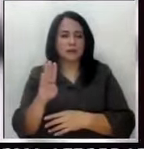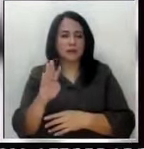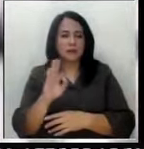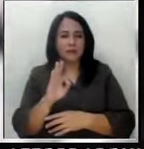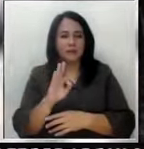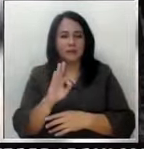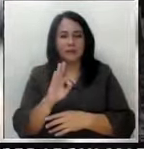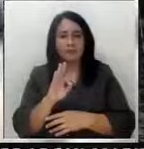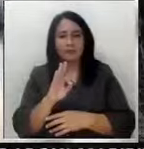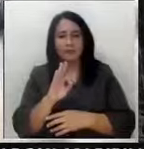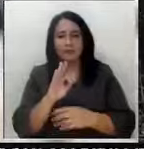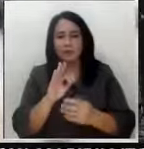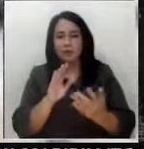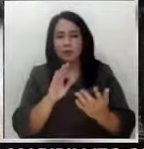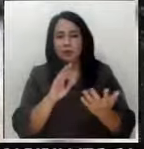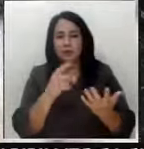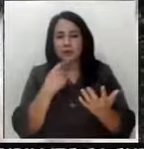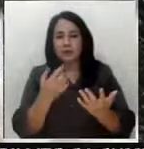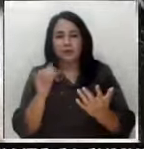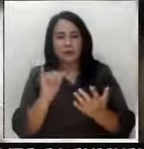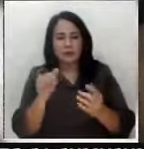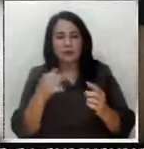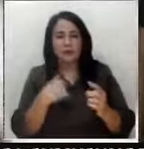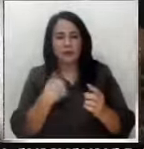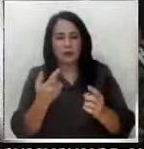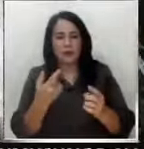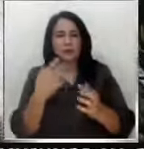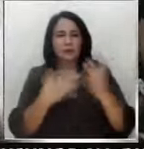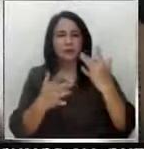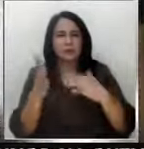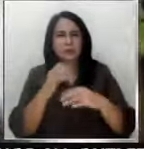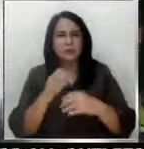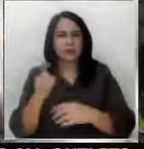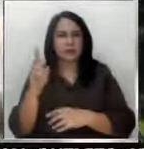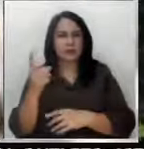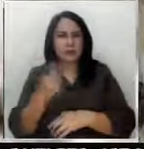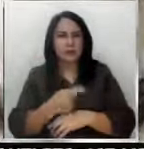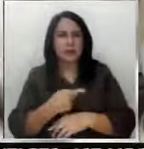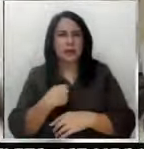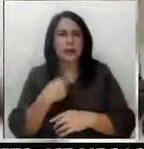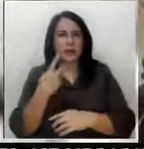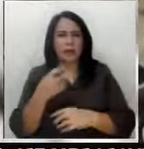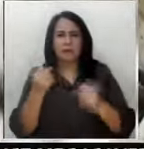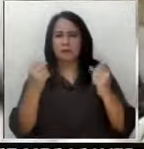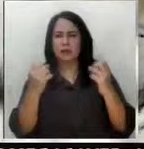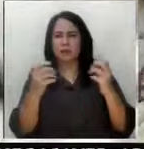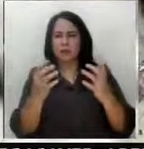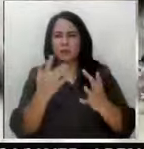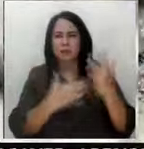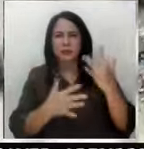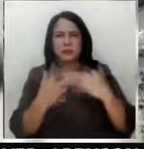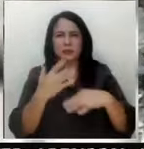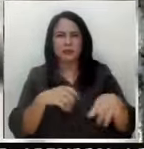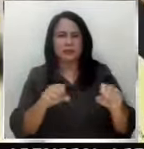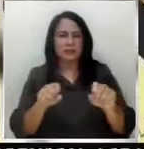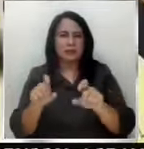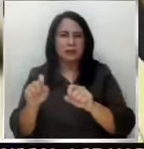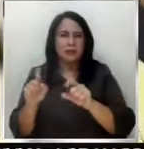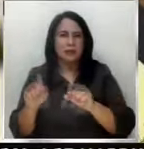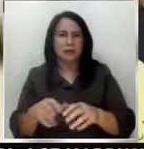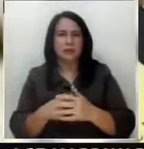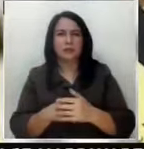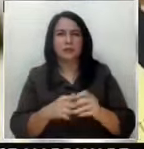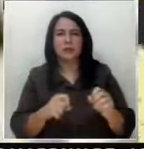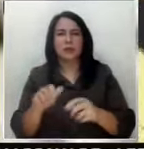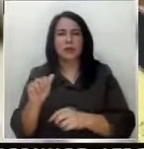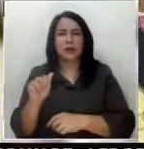ang apektado sa sunog. Naapula ang apoy wala pang kalahating oras. Tumambad ang maraming nasunog na paninda ng mga vendor. Ang tinderan si Irene